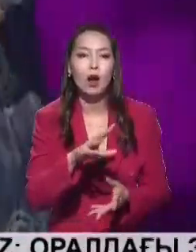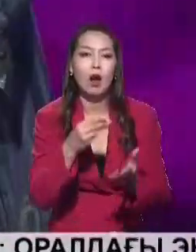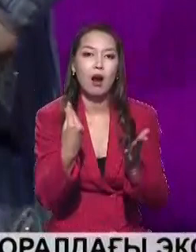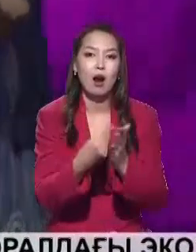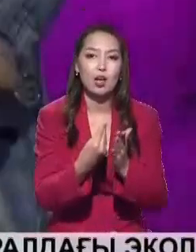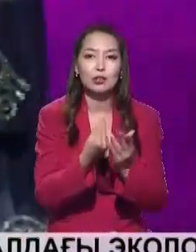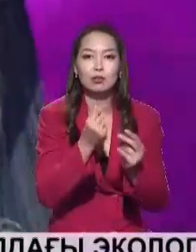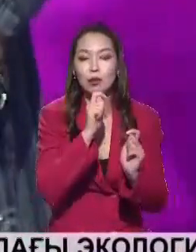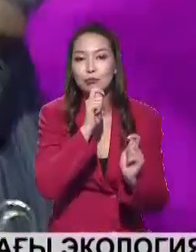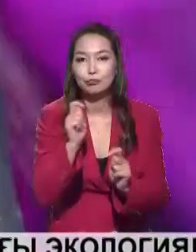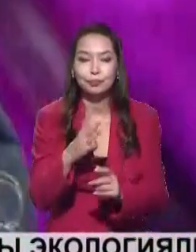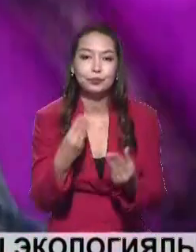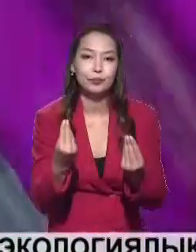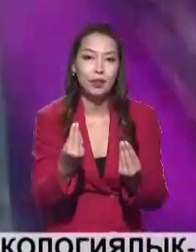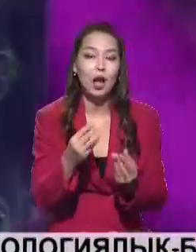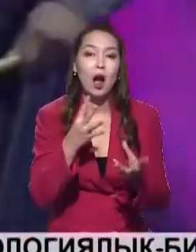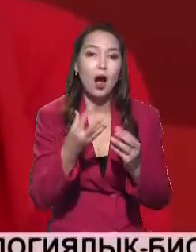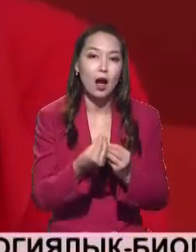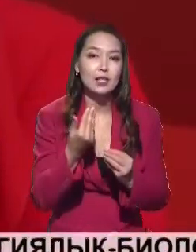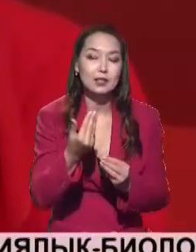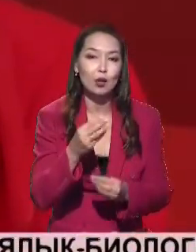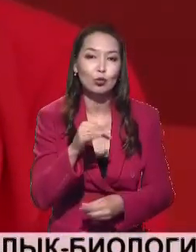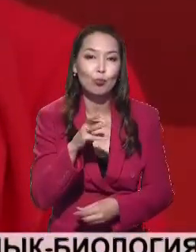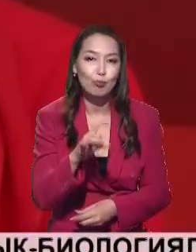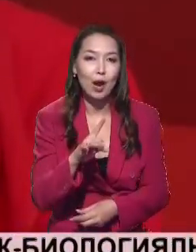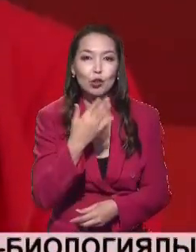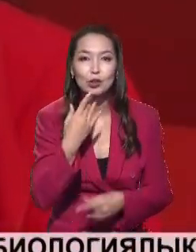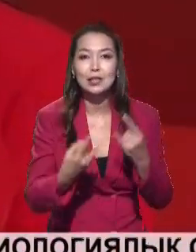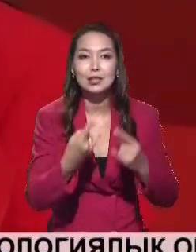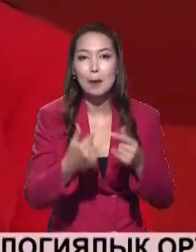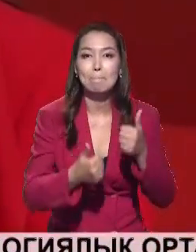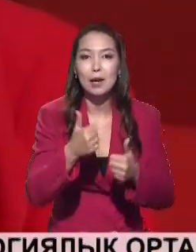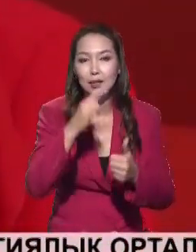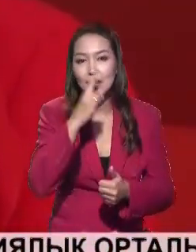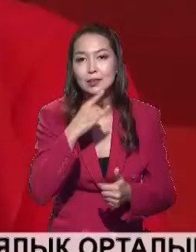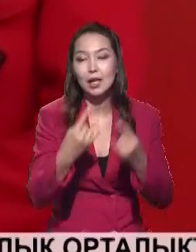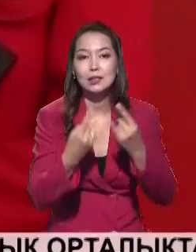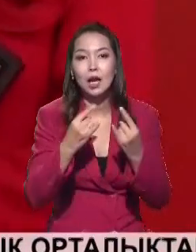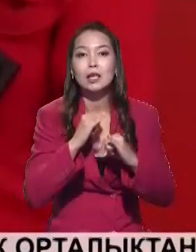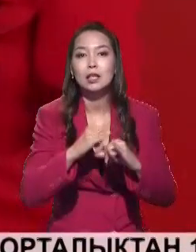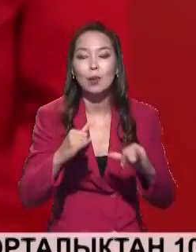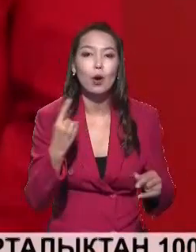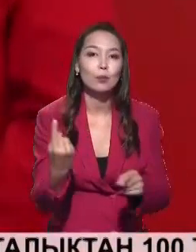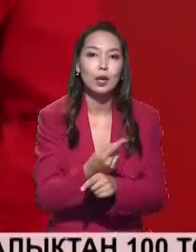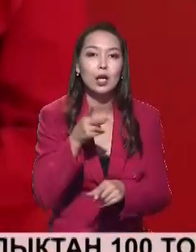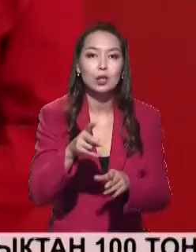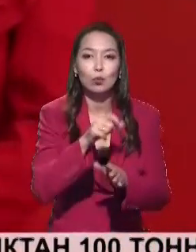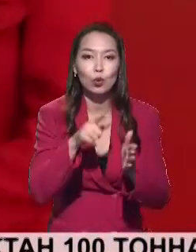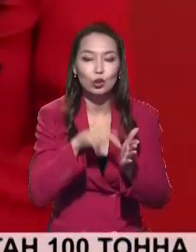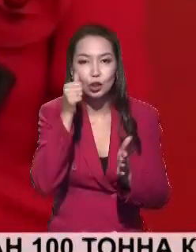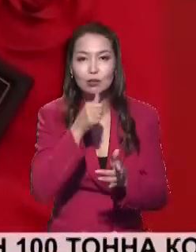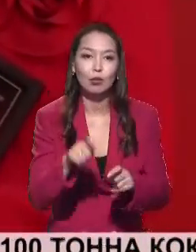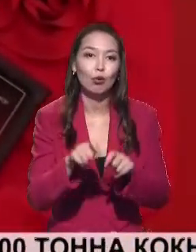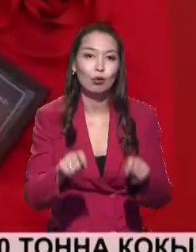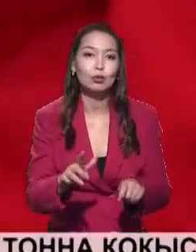қаржылай сыйақының иегері атанды. Айта кету керек, Тұмар ұлттық телевизиялық бәйгесі қазақстандық телевизияны дамыту алғаш рет